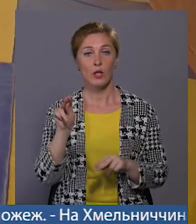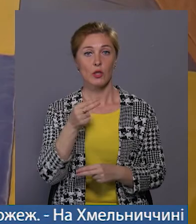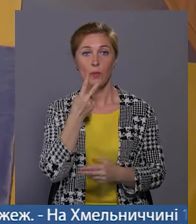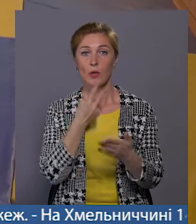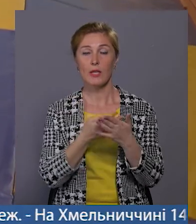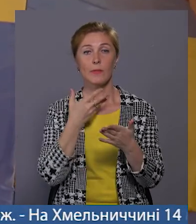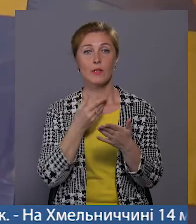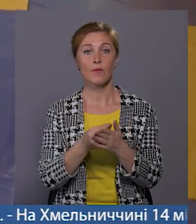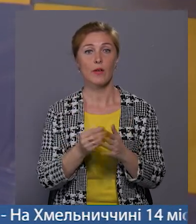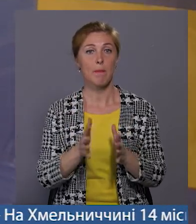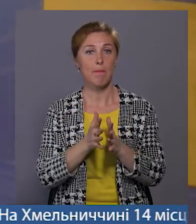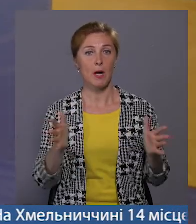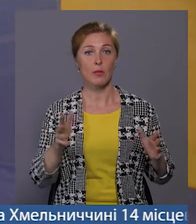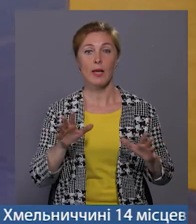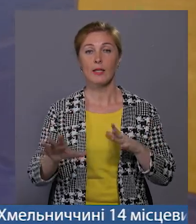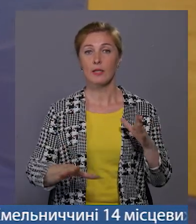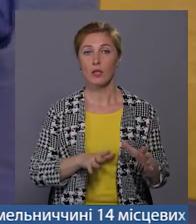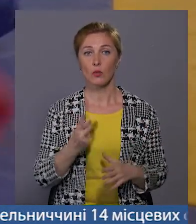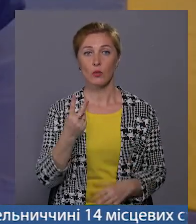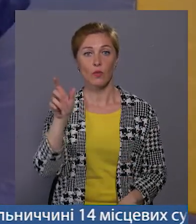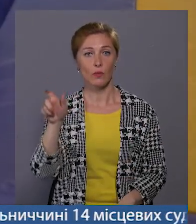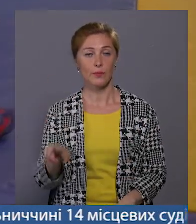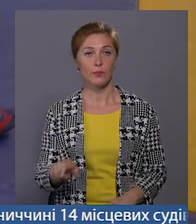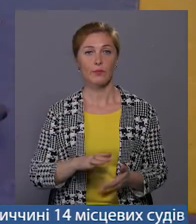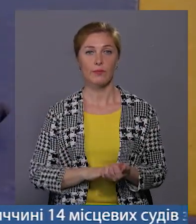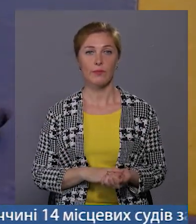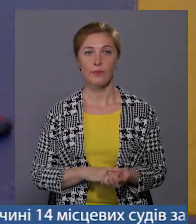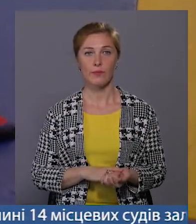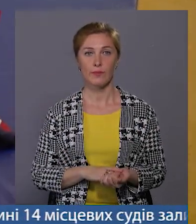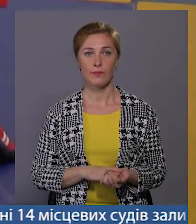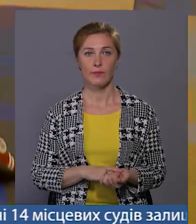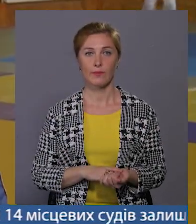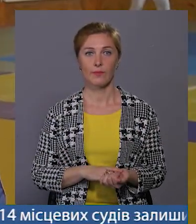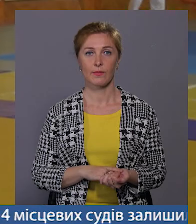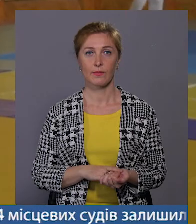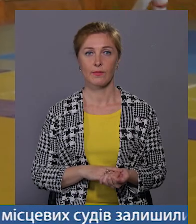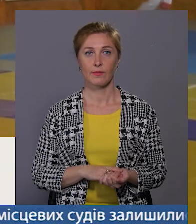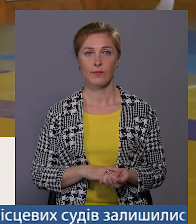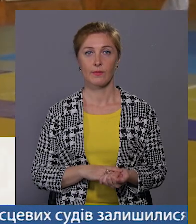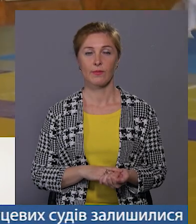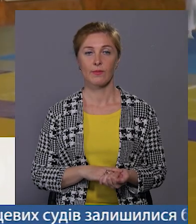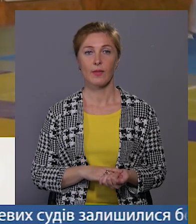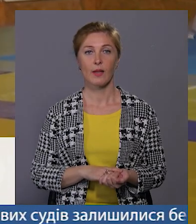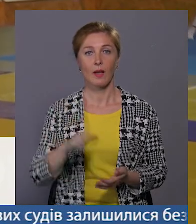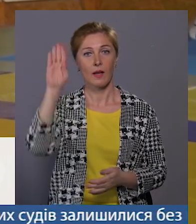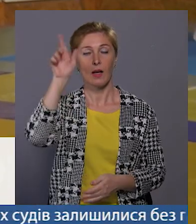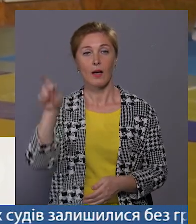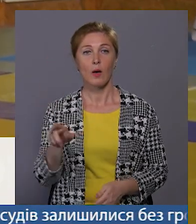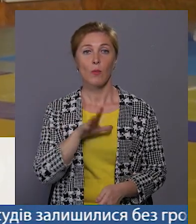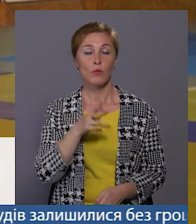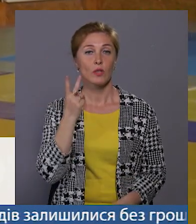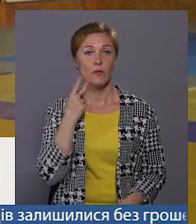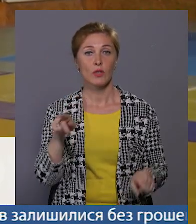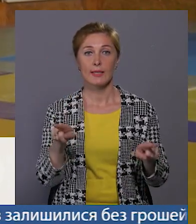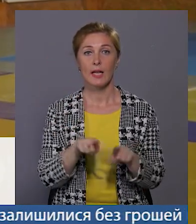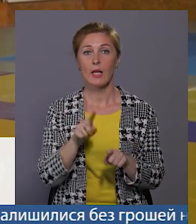свій максимум. Тренують Ельміра двоє коучів – Дмитро Буділовський та Володимир Онищук. Який був завжди такий